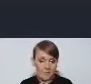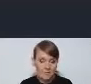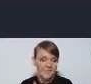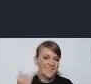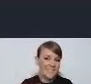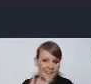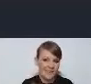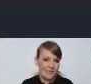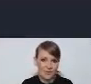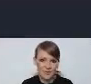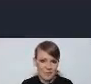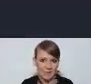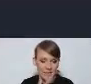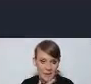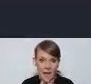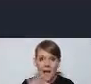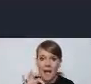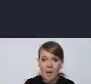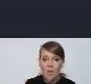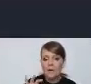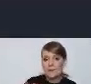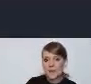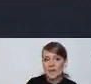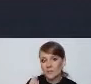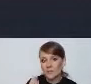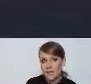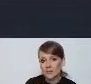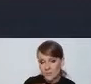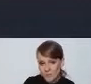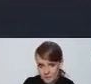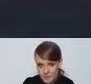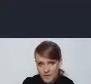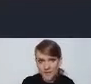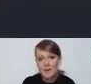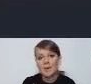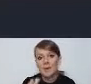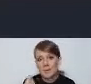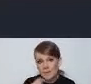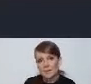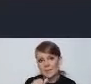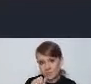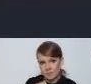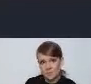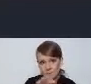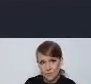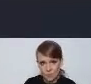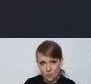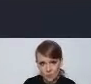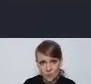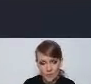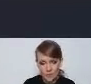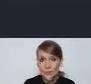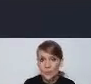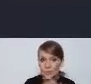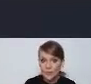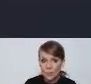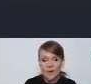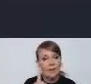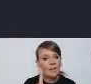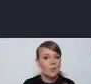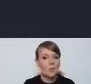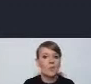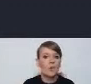za mało, to akurat w sektorze finansów prywatnych pieniędzy jest dużo. Dużo, ale nie znaczy, że one są łatwe